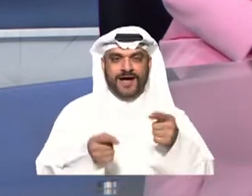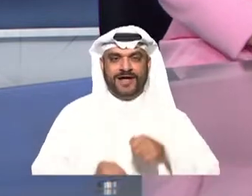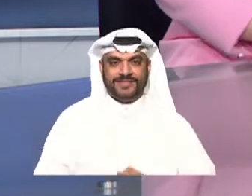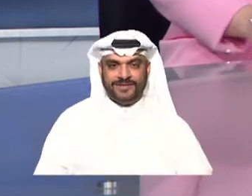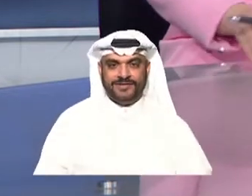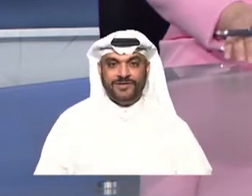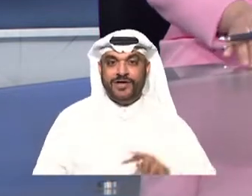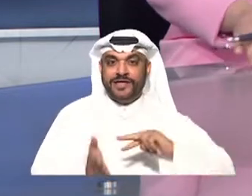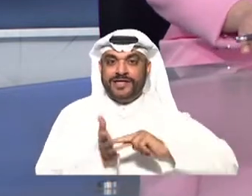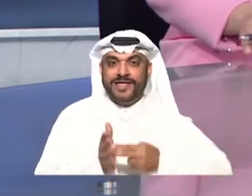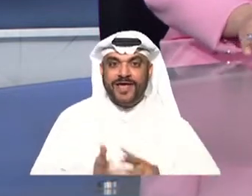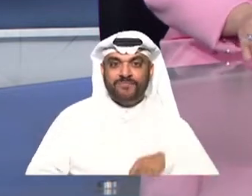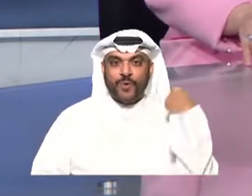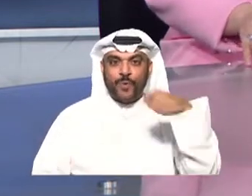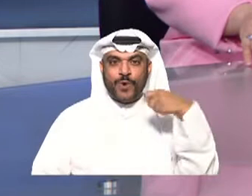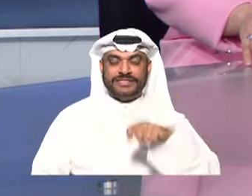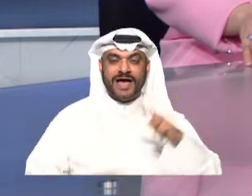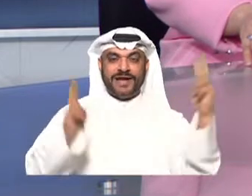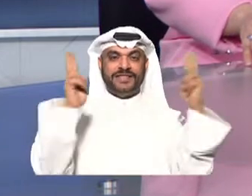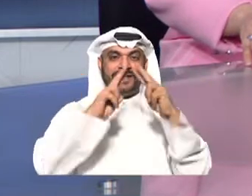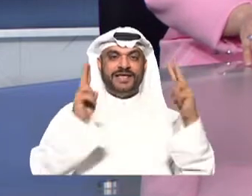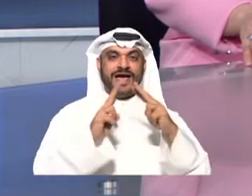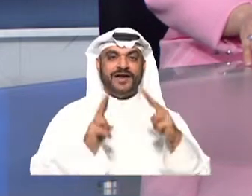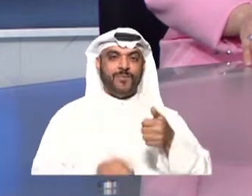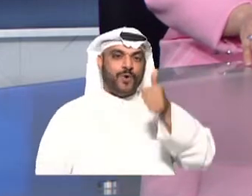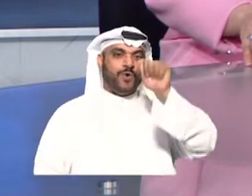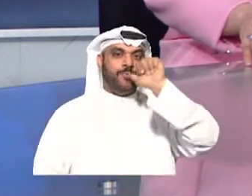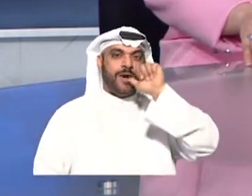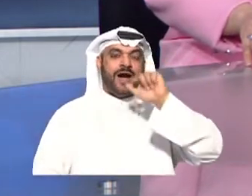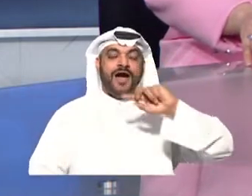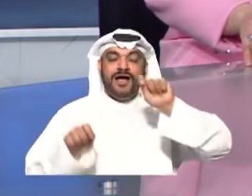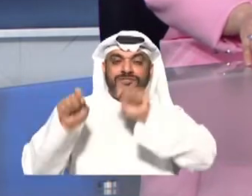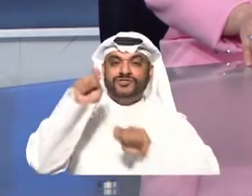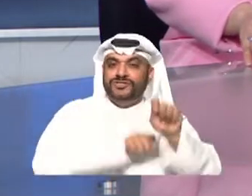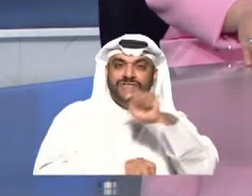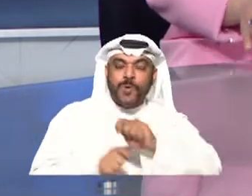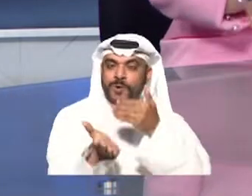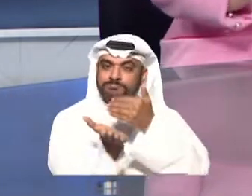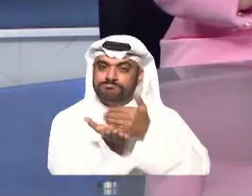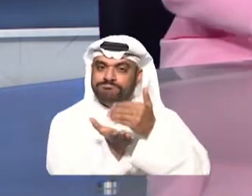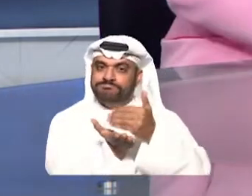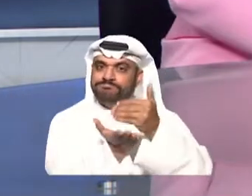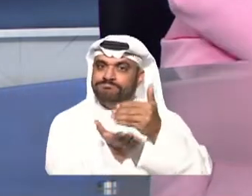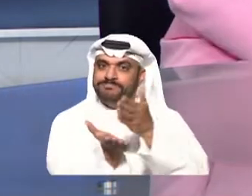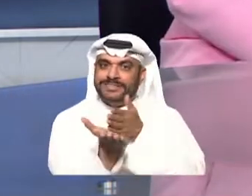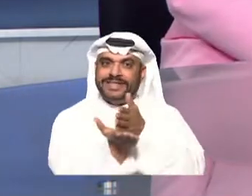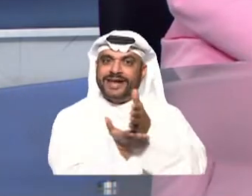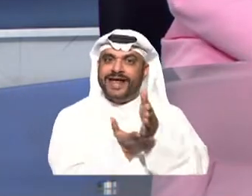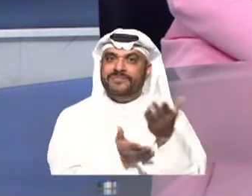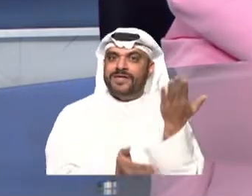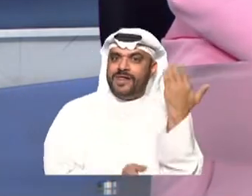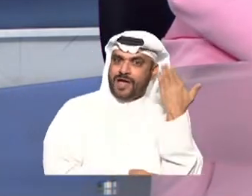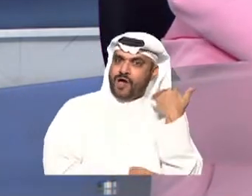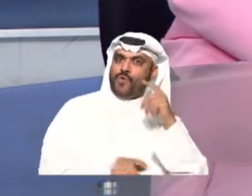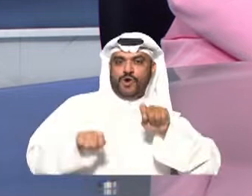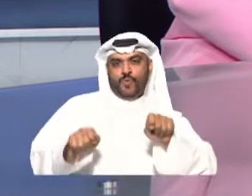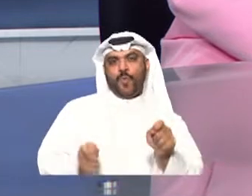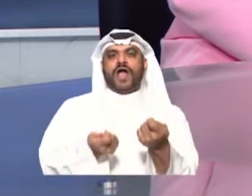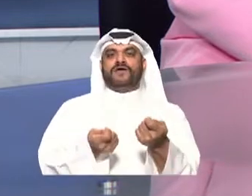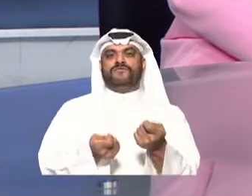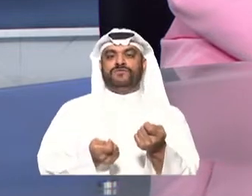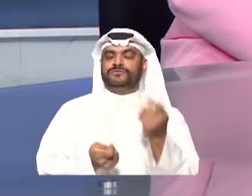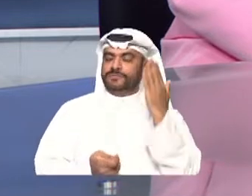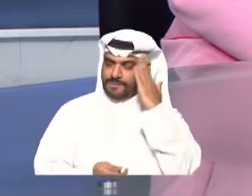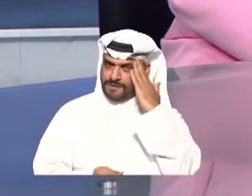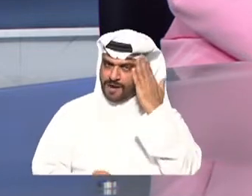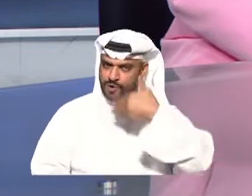وضعت وزارة الكهرباء والماء آلية عمل منسقة لعودة العمل بعد التوقف بسبب الظروف التي وضعتها